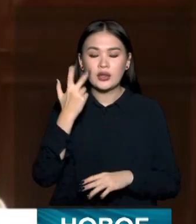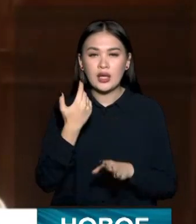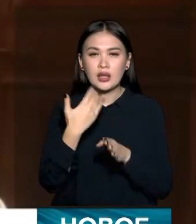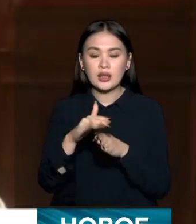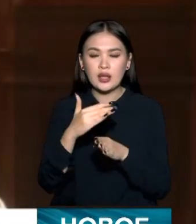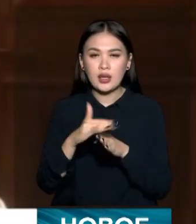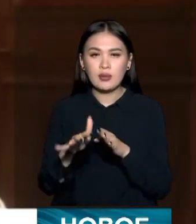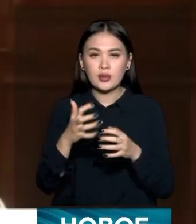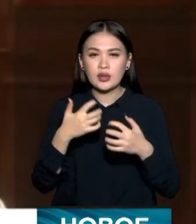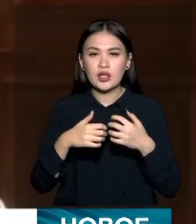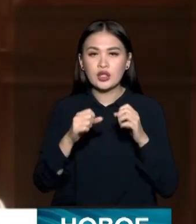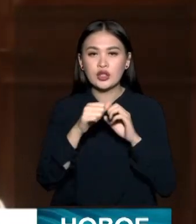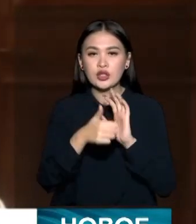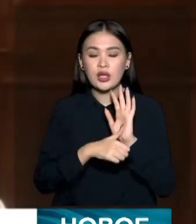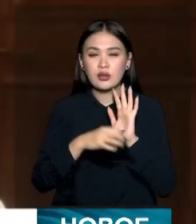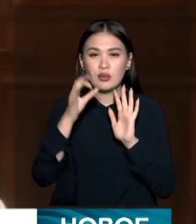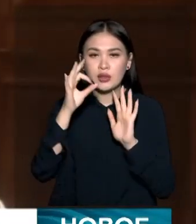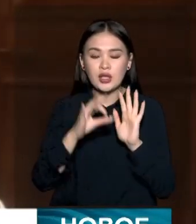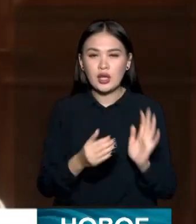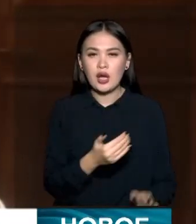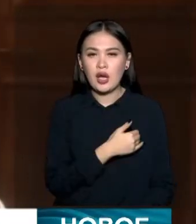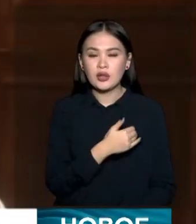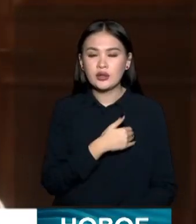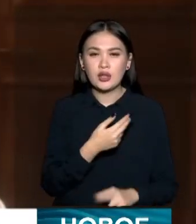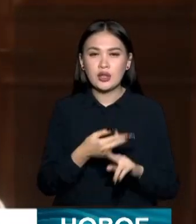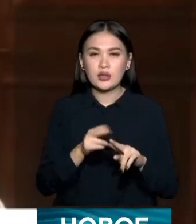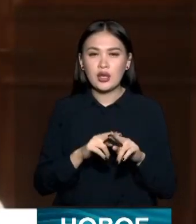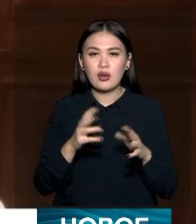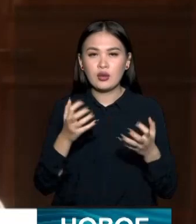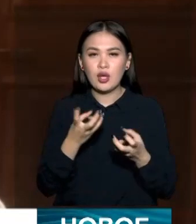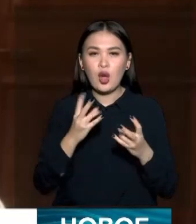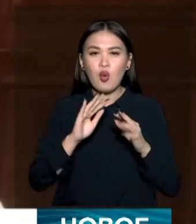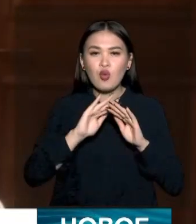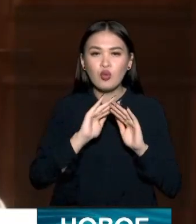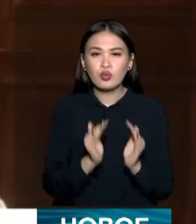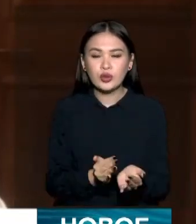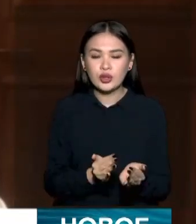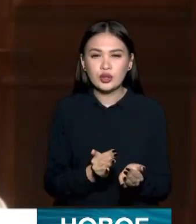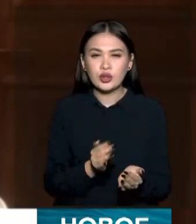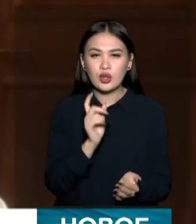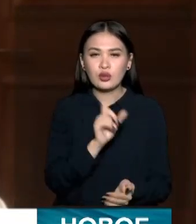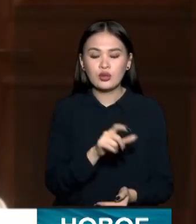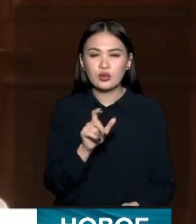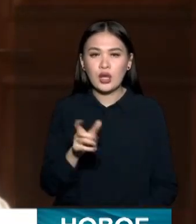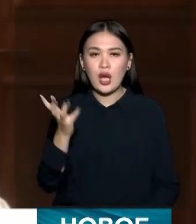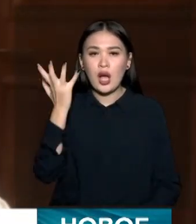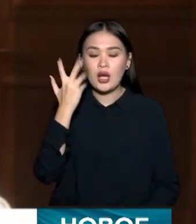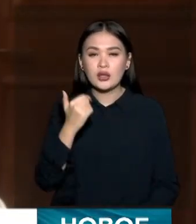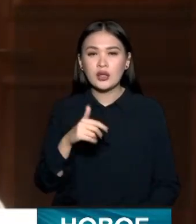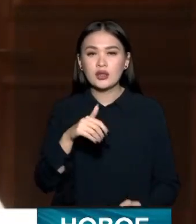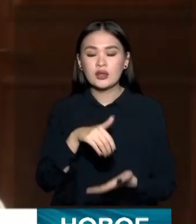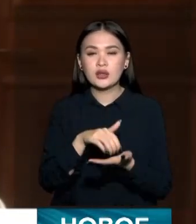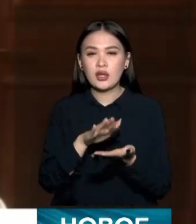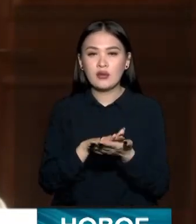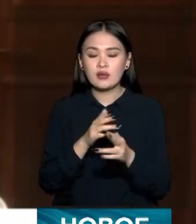минимальная цена кредита 16%, количество желающих брать такой кредит должно уменьшаться. Когда базовая ставка